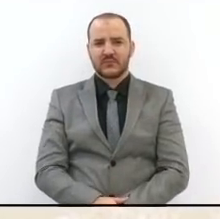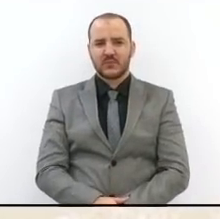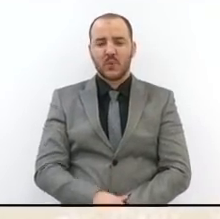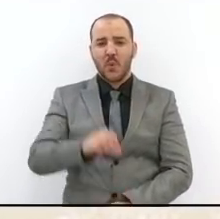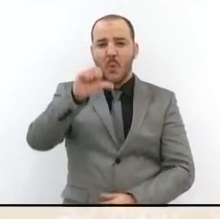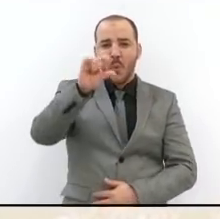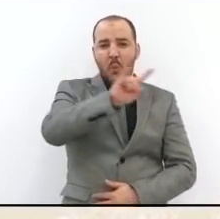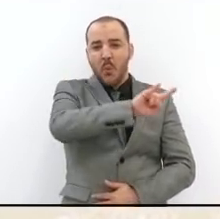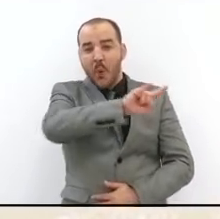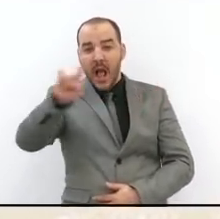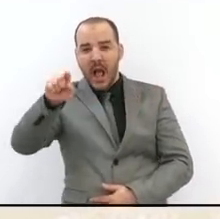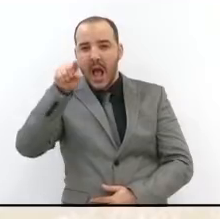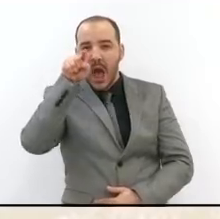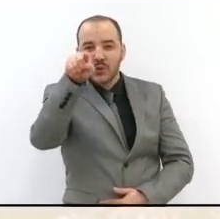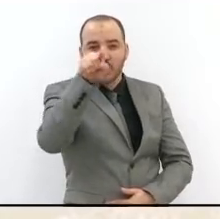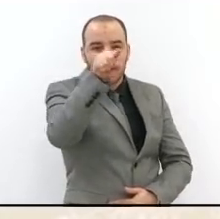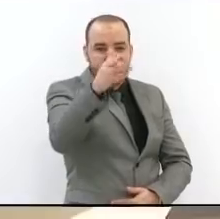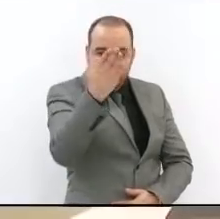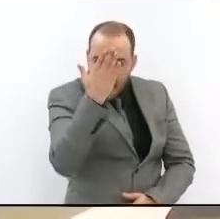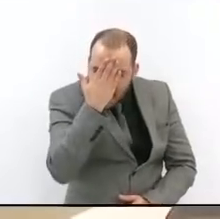ولا أنتم عابدون ما أعبد.